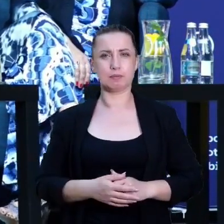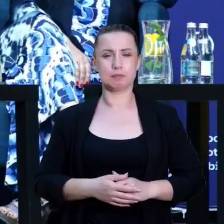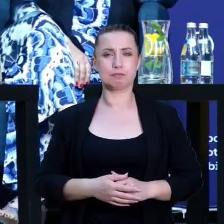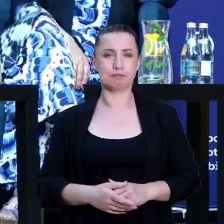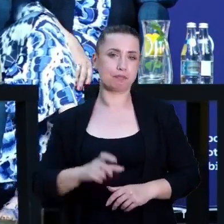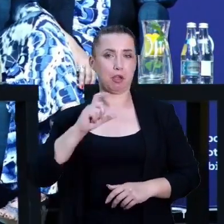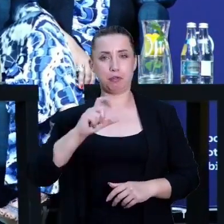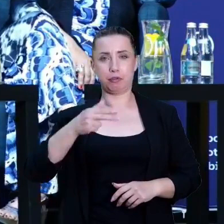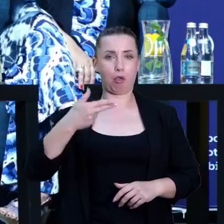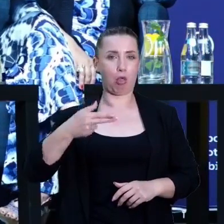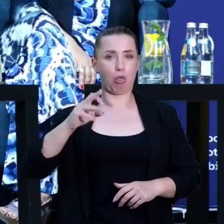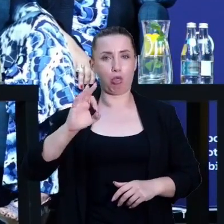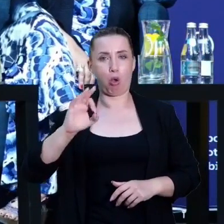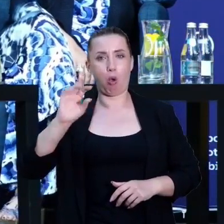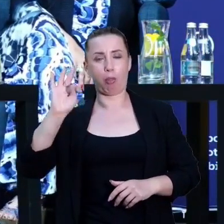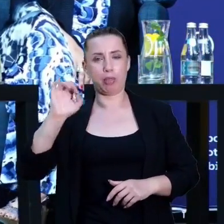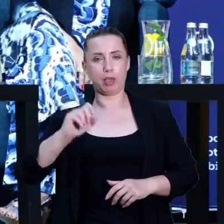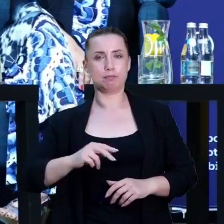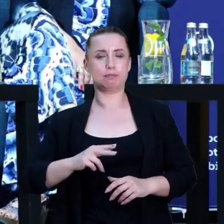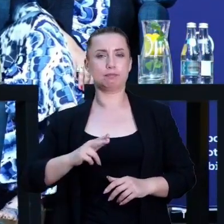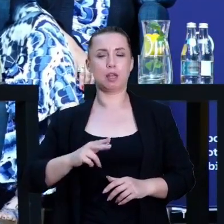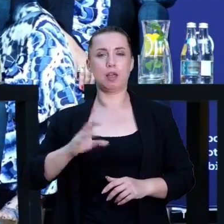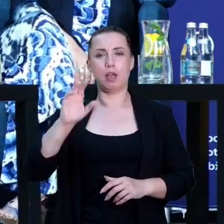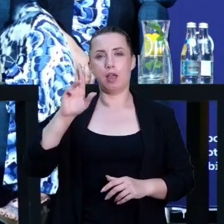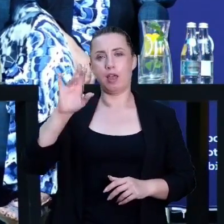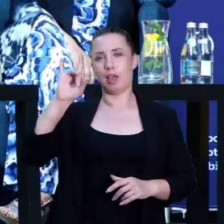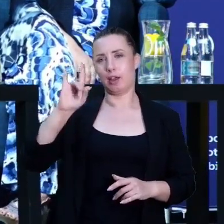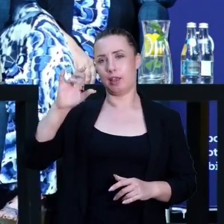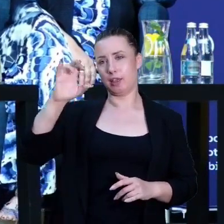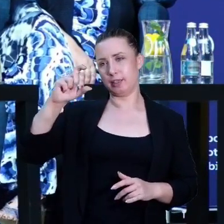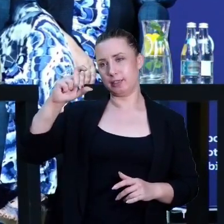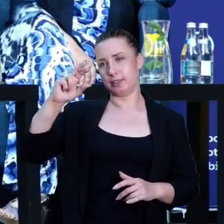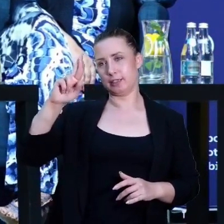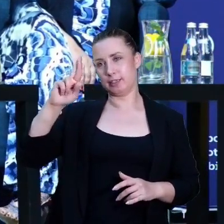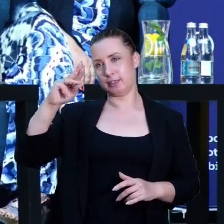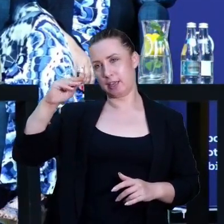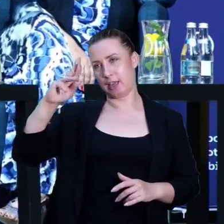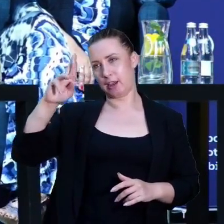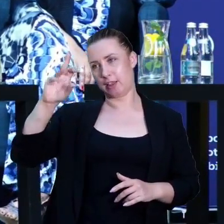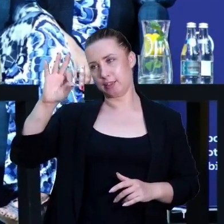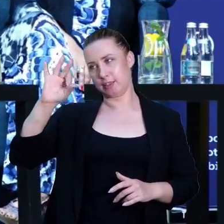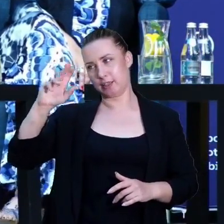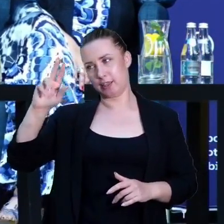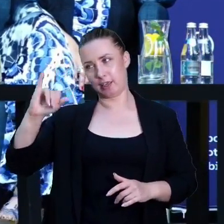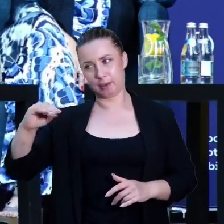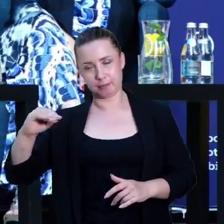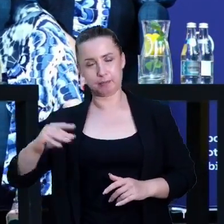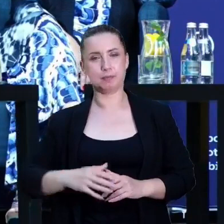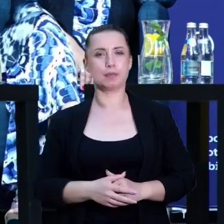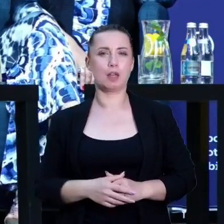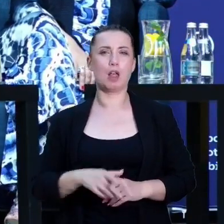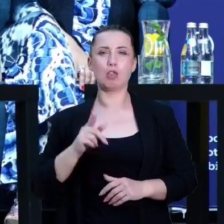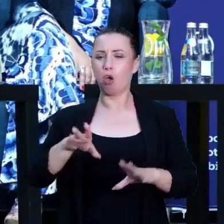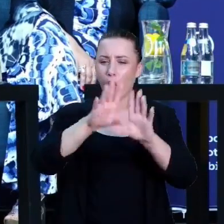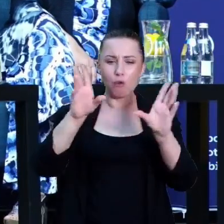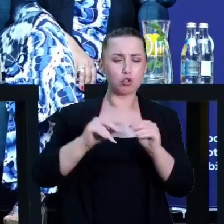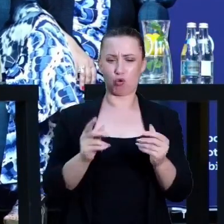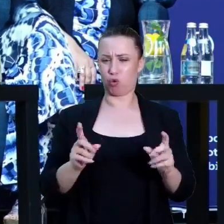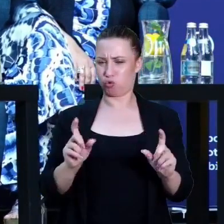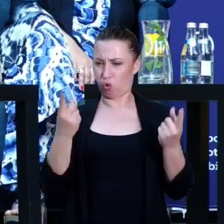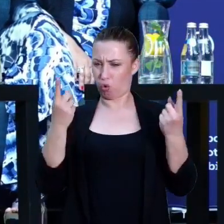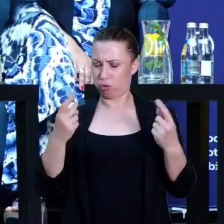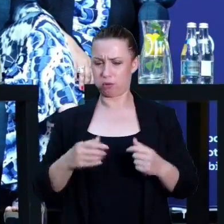rycerskie. Tak, są emanacją tej męskiej siły, prawda? Ale to